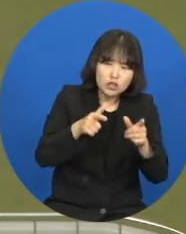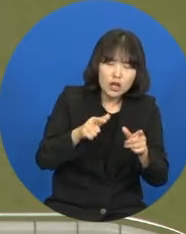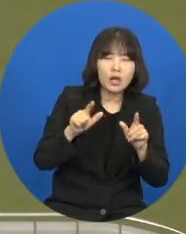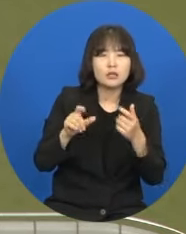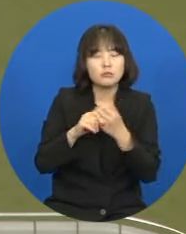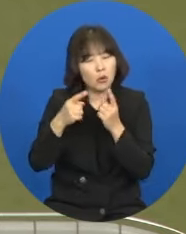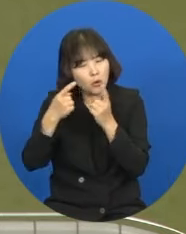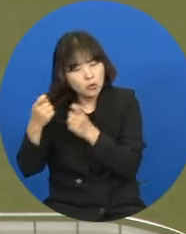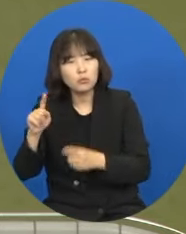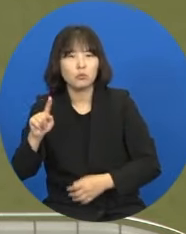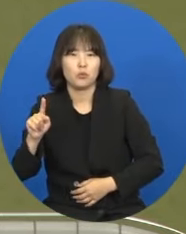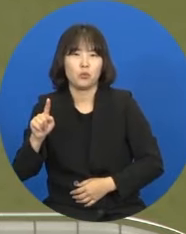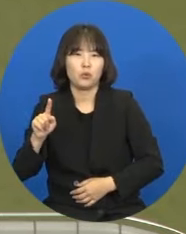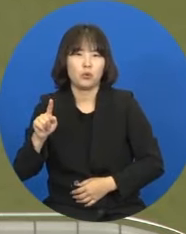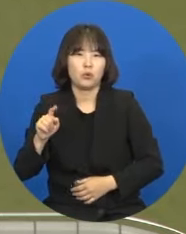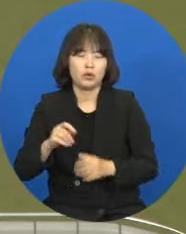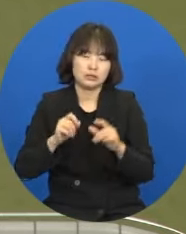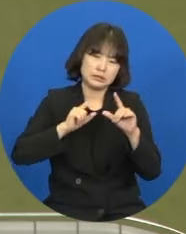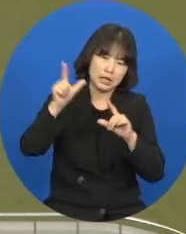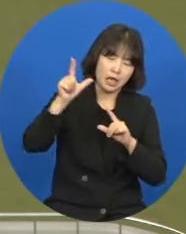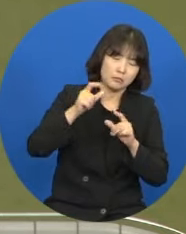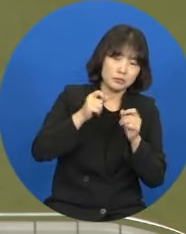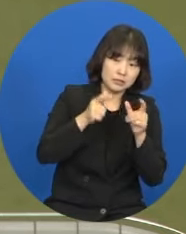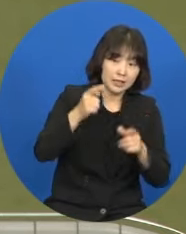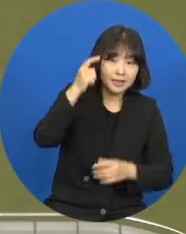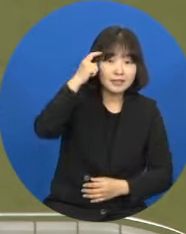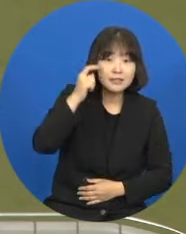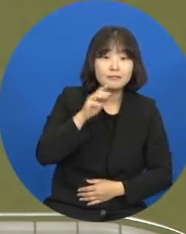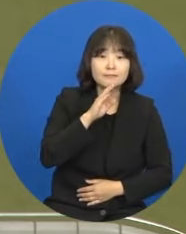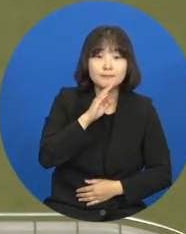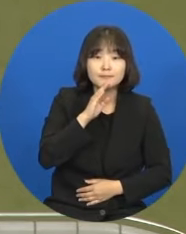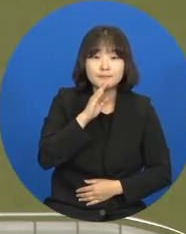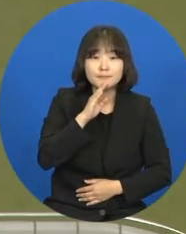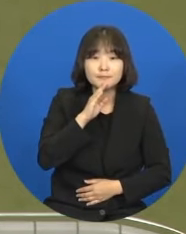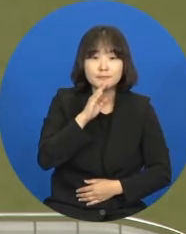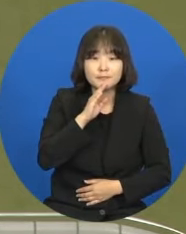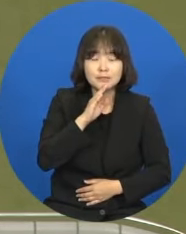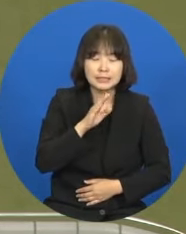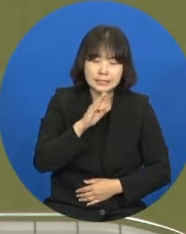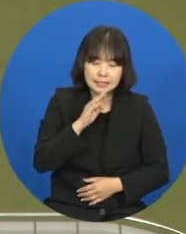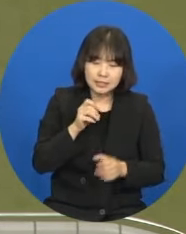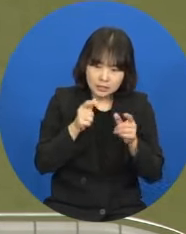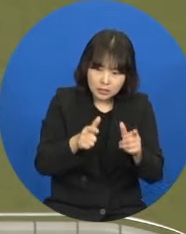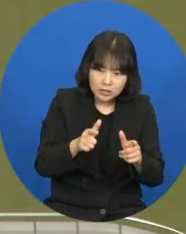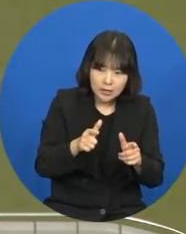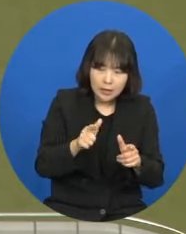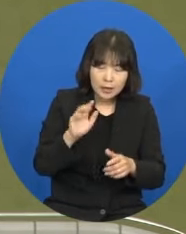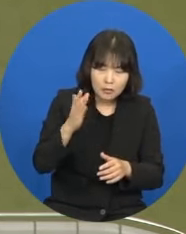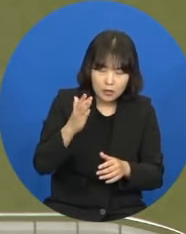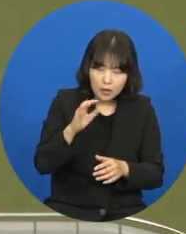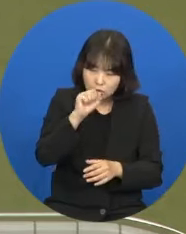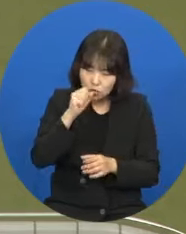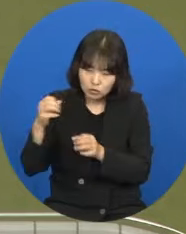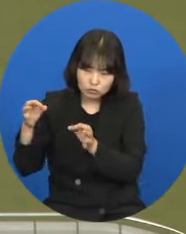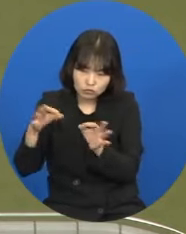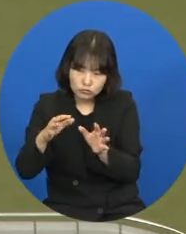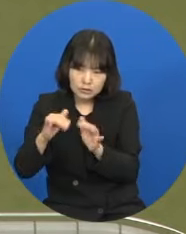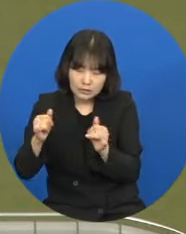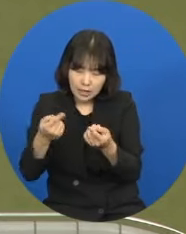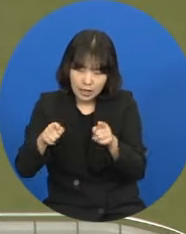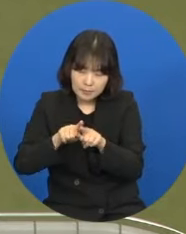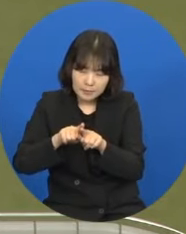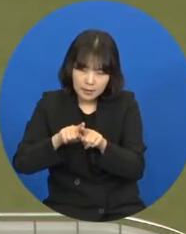그요 대부분이 기회로 여기기 싶습니다 그리고 실제로 기회가 되어서 좋은 투자자와 함께